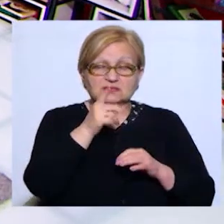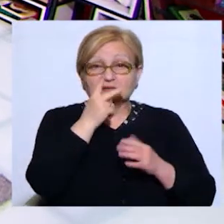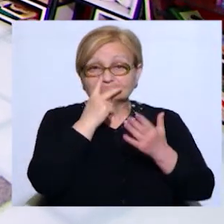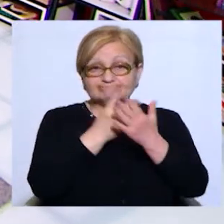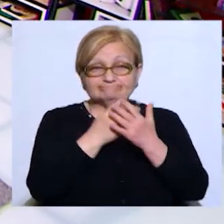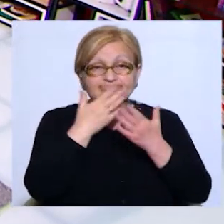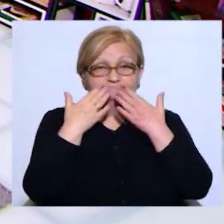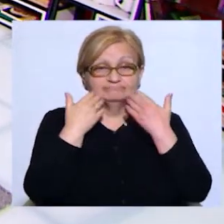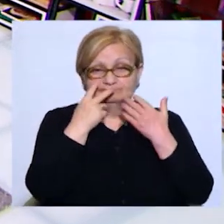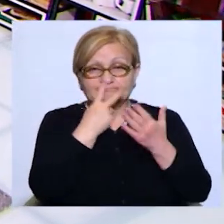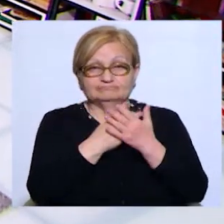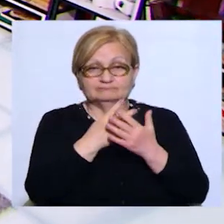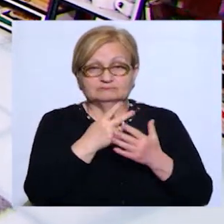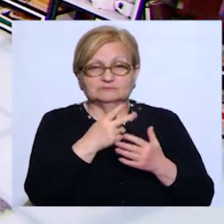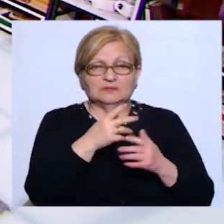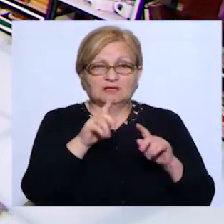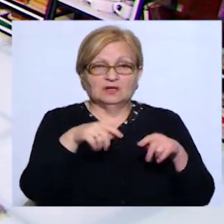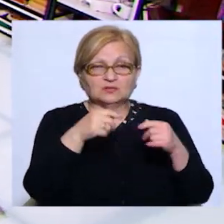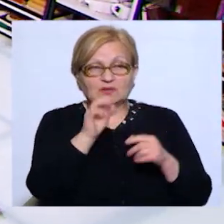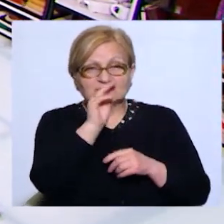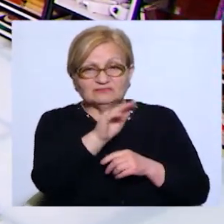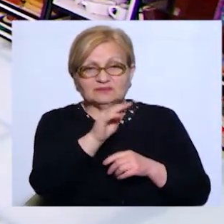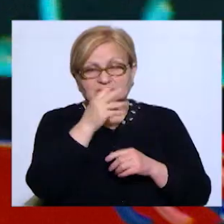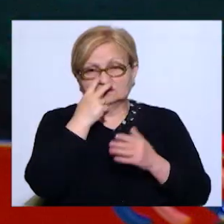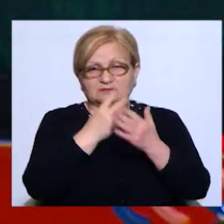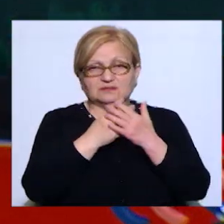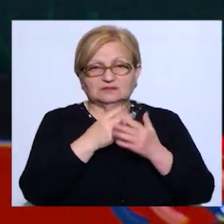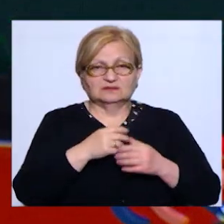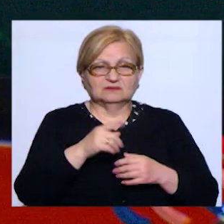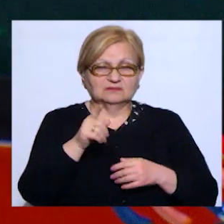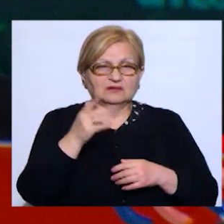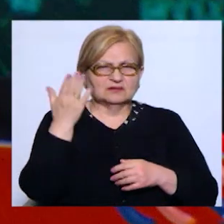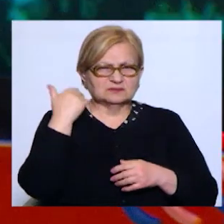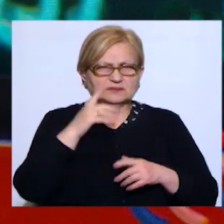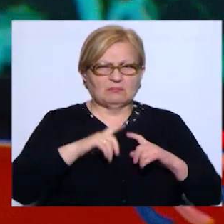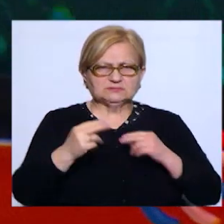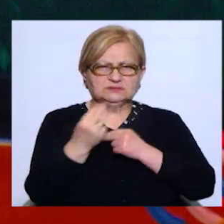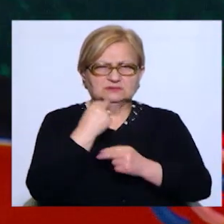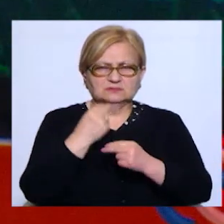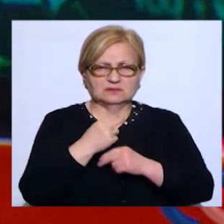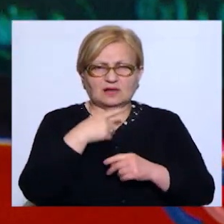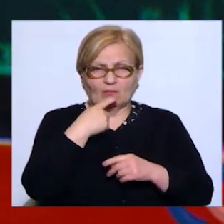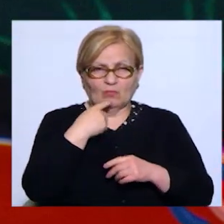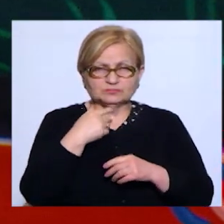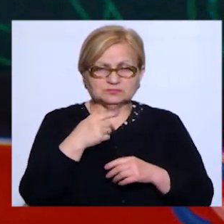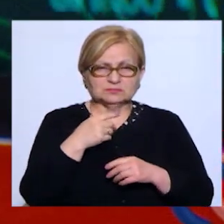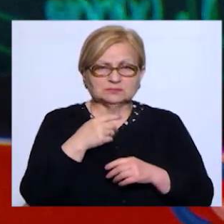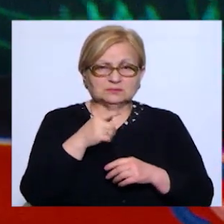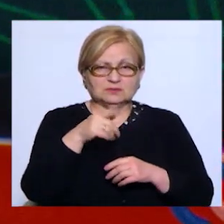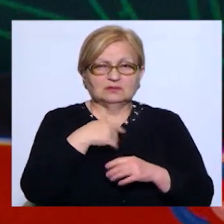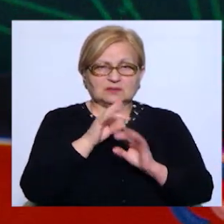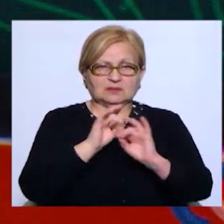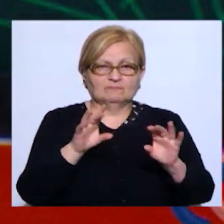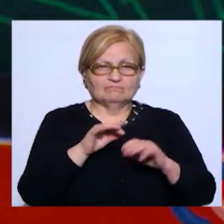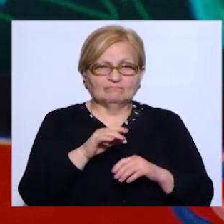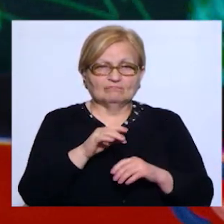თვალსაჩინოა. ნახაზე რომ გადავიტანთ ამ ინფორმაციას, მე ერთი ლექტორი მყავდა, იმას უყარდა ხოლმე ესეთი თქმა და მინდა რომ თქვენც გაგიზიაროთ